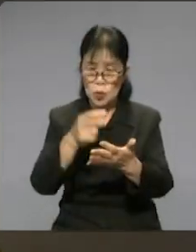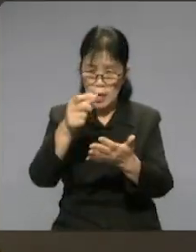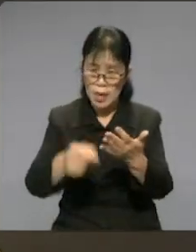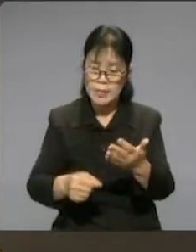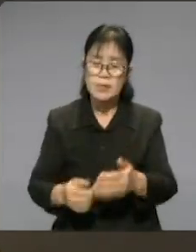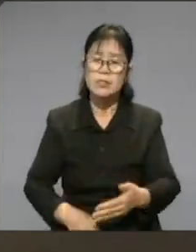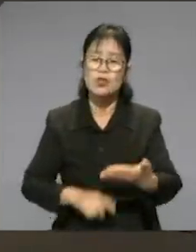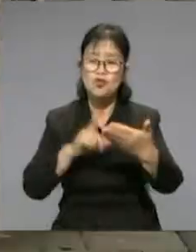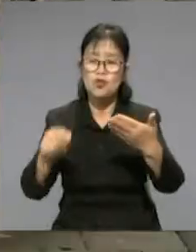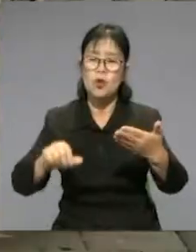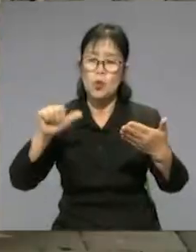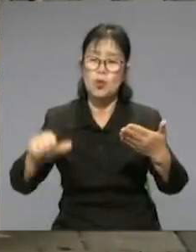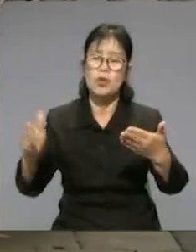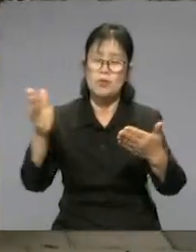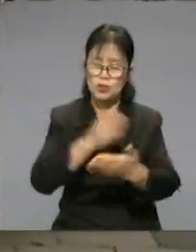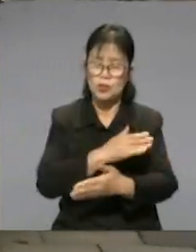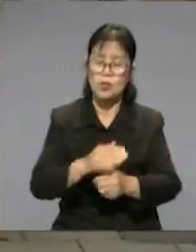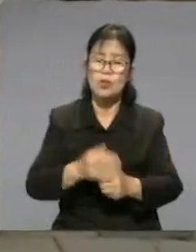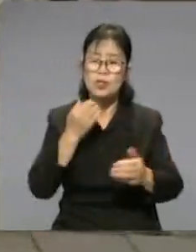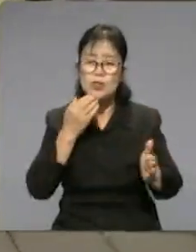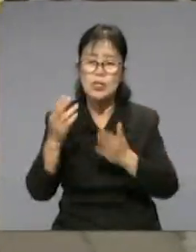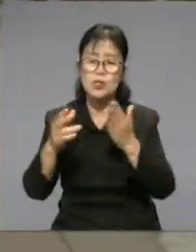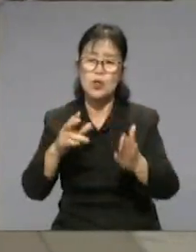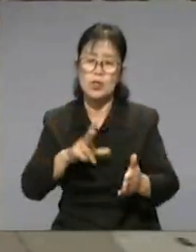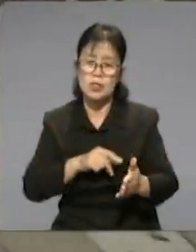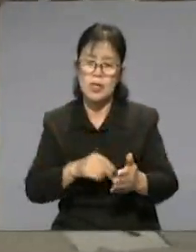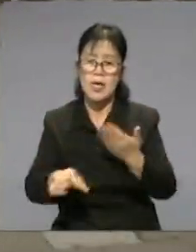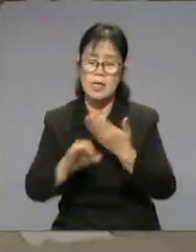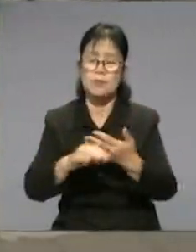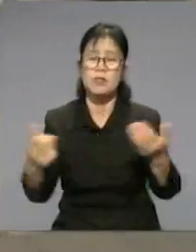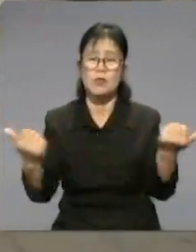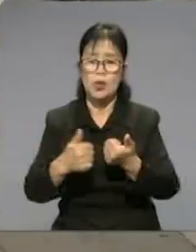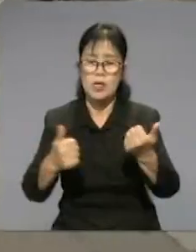다음 달 5일부터 열리는 경기도의회